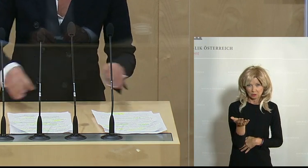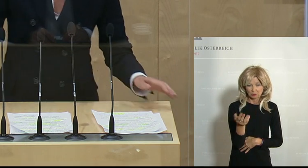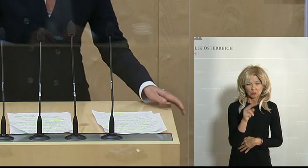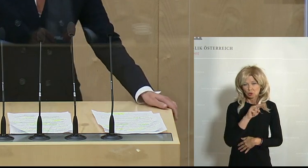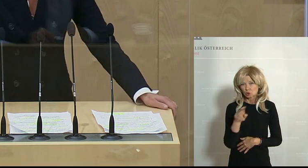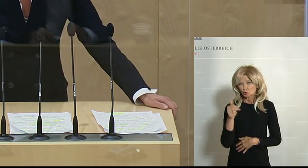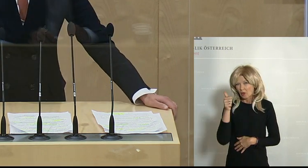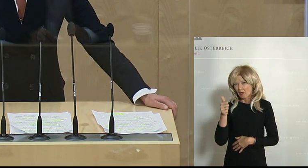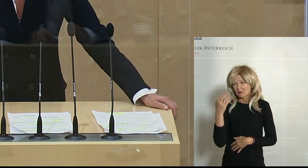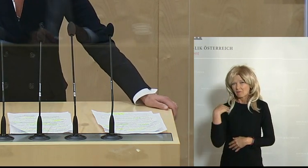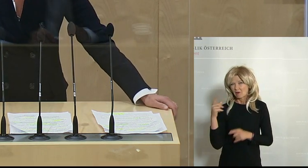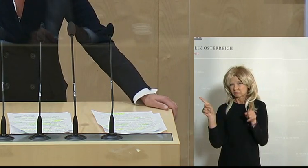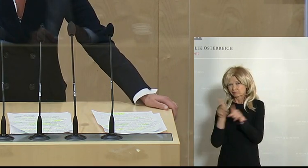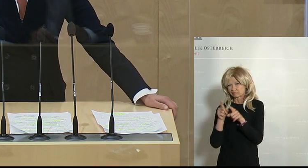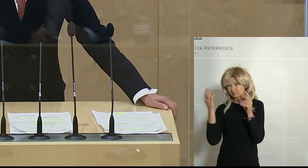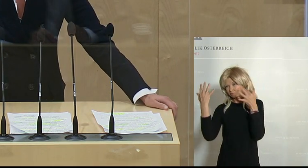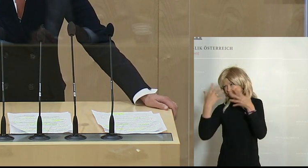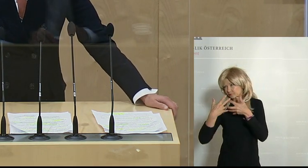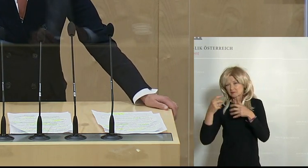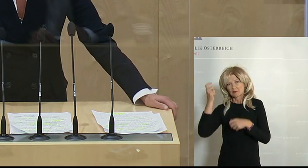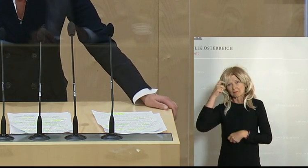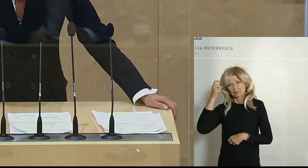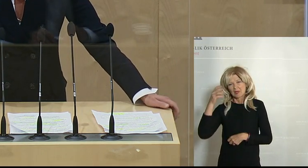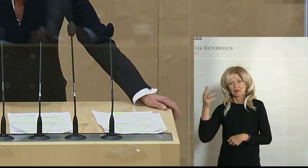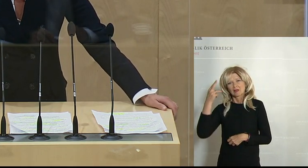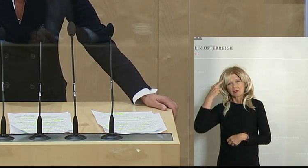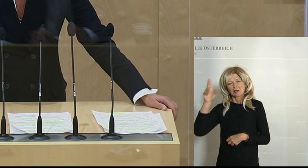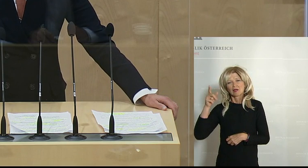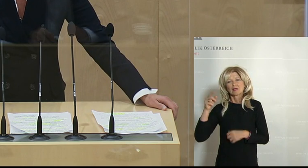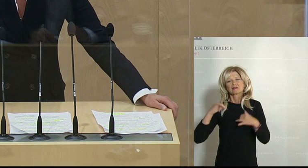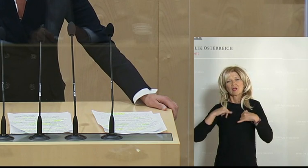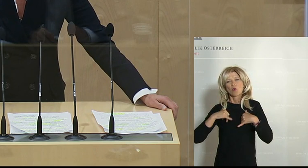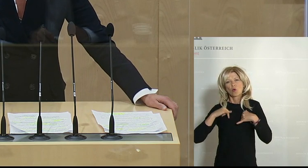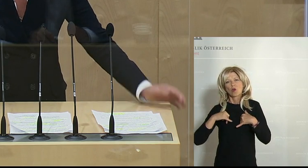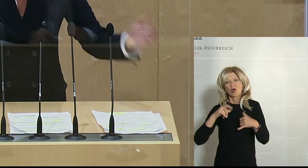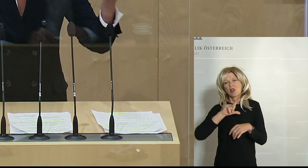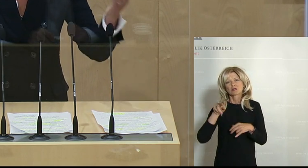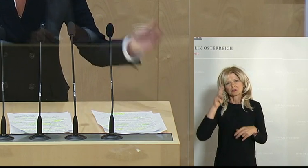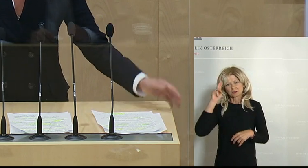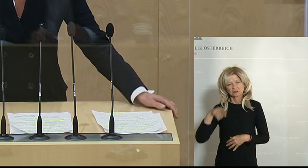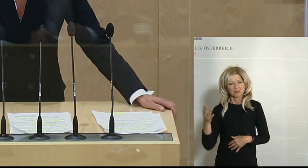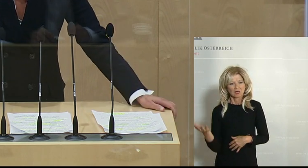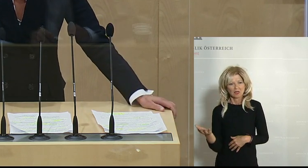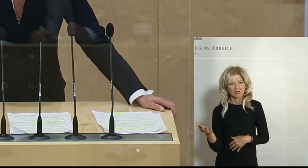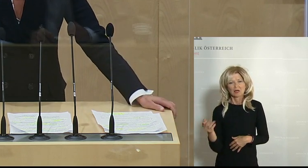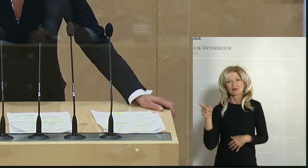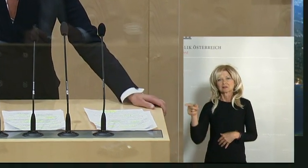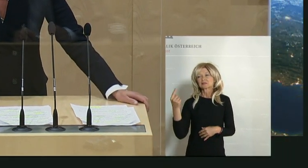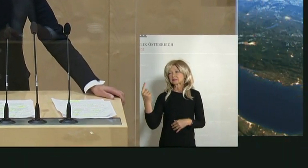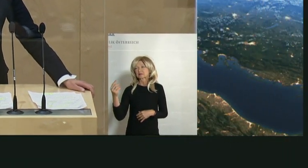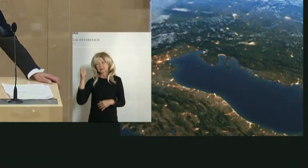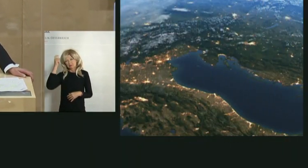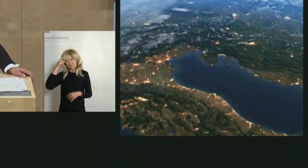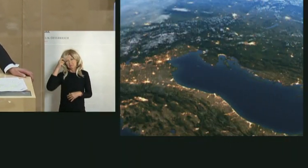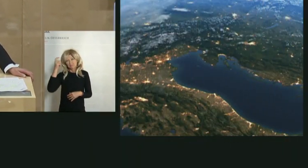Gesundheitslandesrat Tilg. Auch der kam heute schon zur Sprache, weil der hat ja auch die Meinung vertreten, in einem legendären ZIB2-Interview